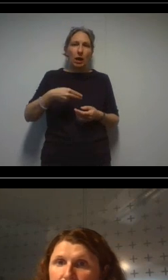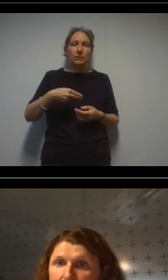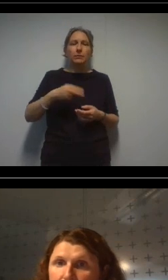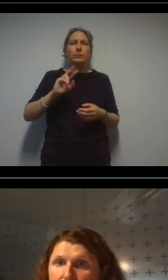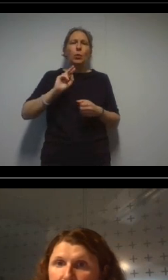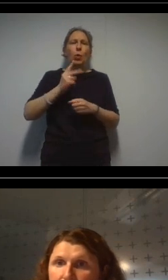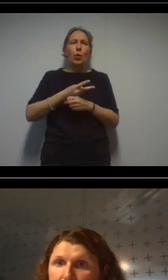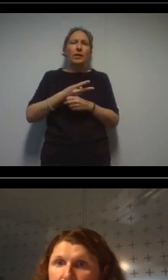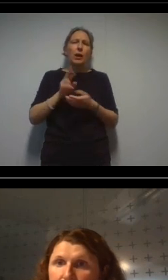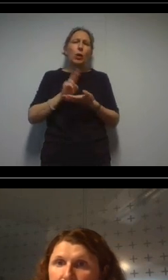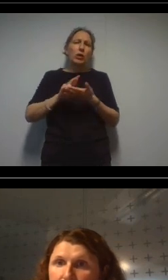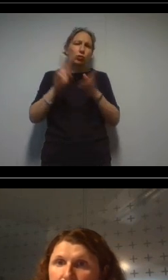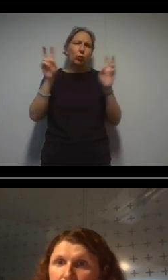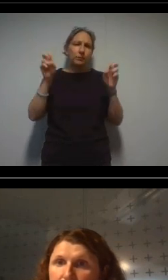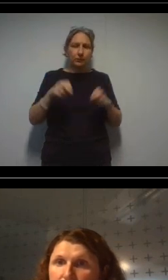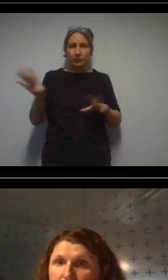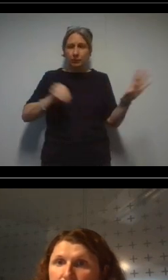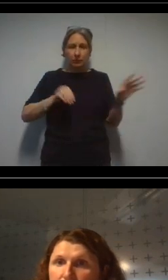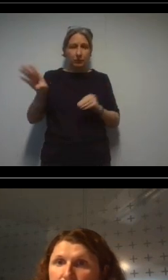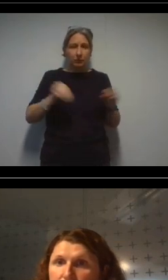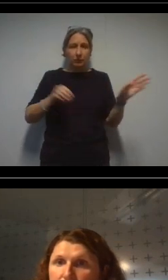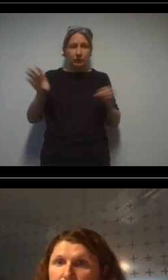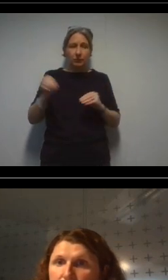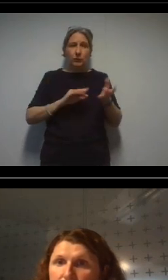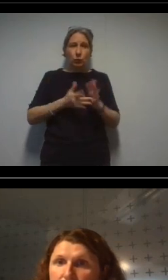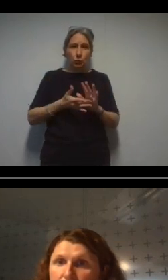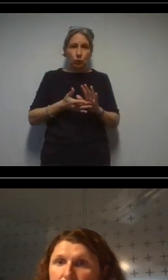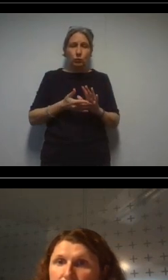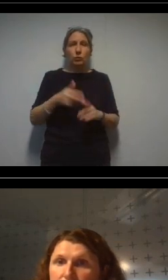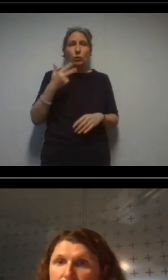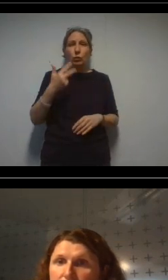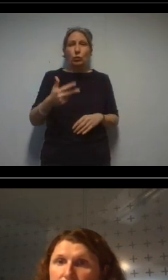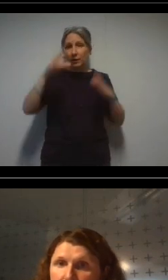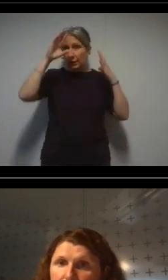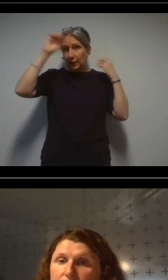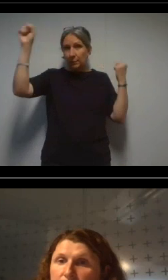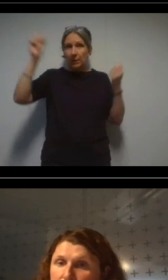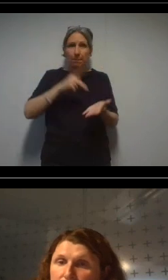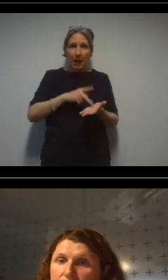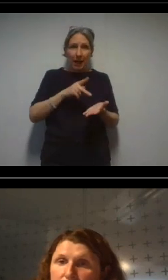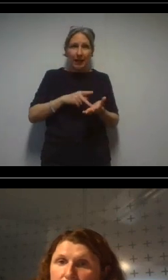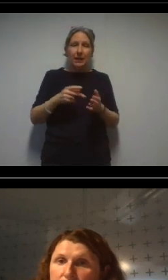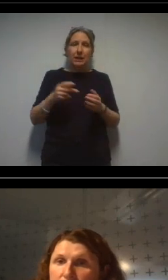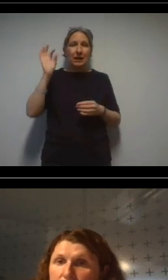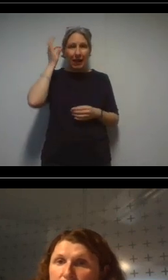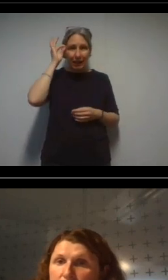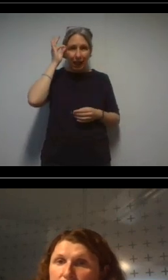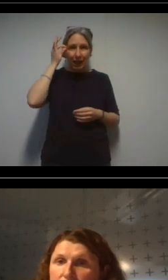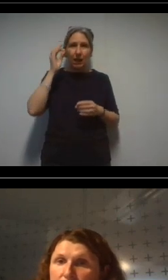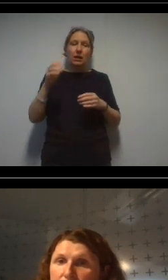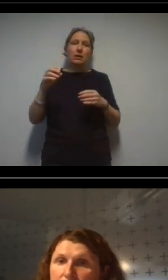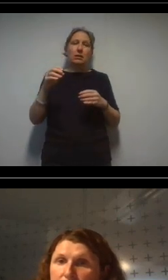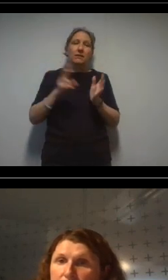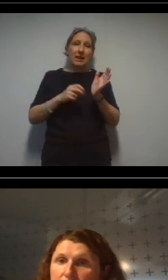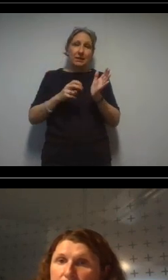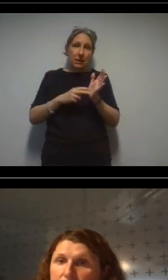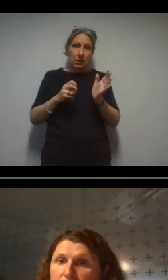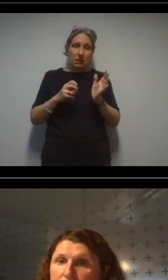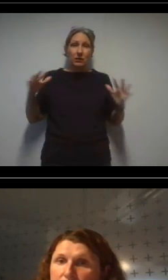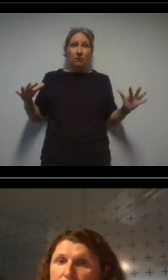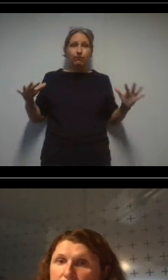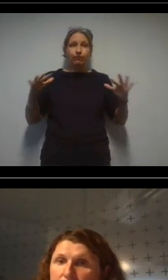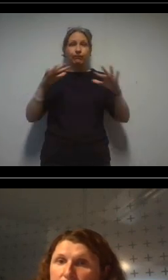troisièmes et lycéens en situation de handicap des trois académies, Paris, Créteil, Versailles. Donc, on en a entre 300 et 500 qui viennent et qui vont aller